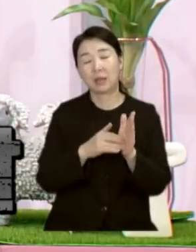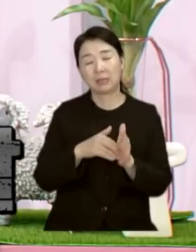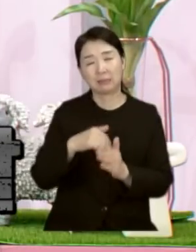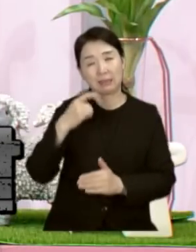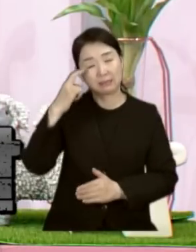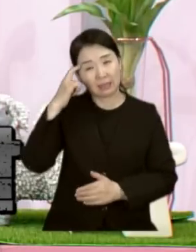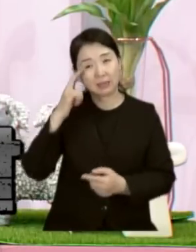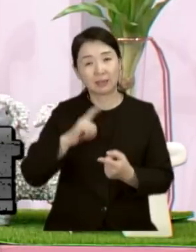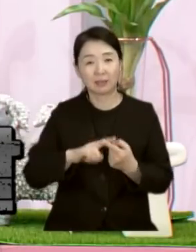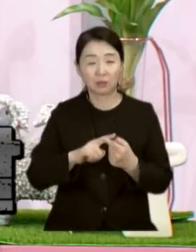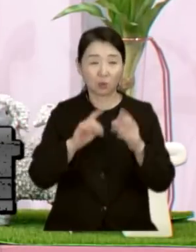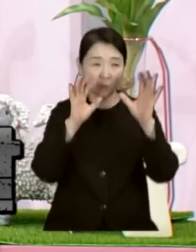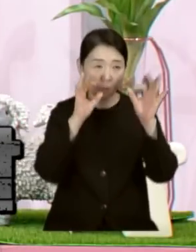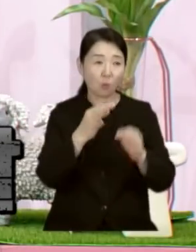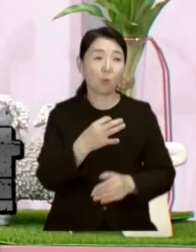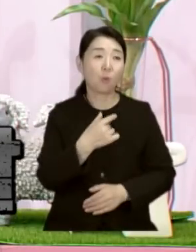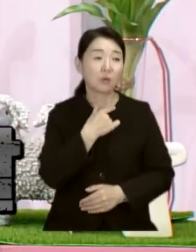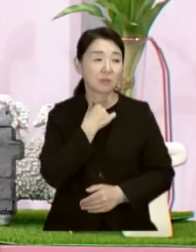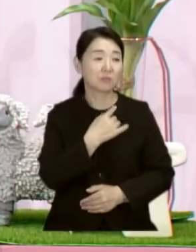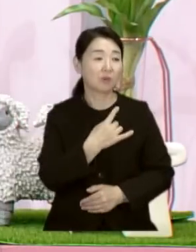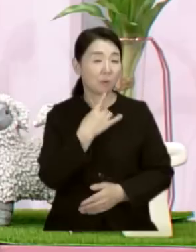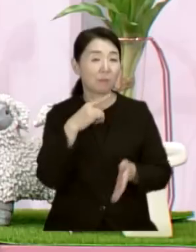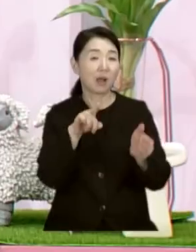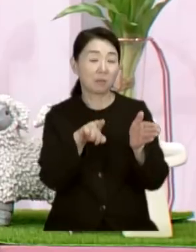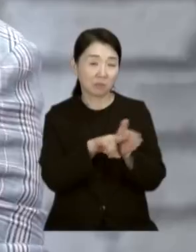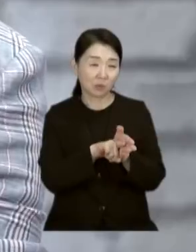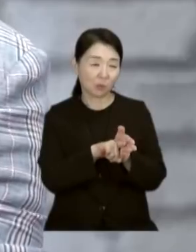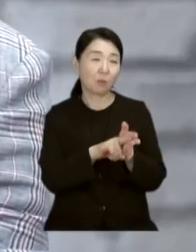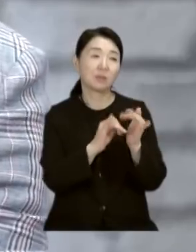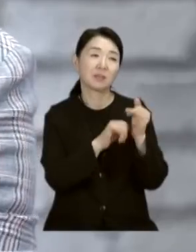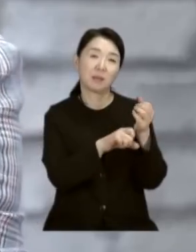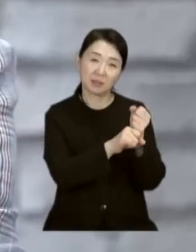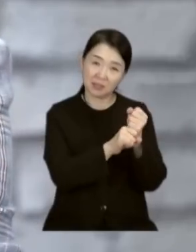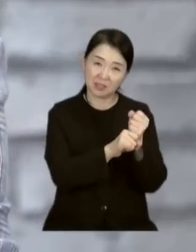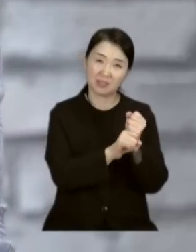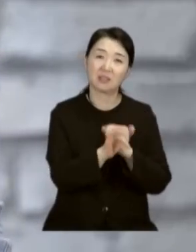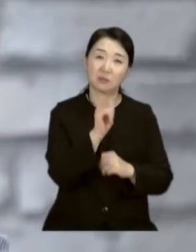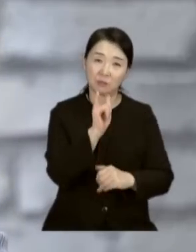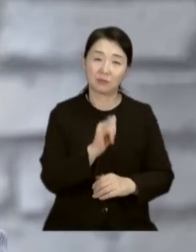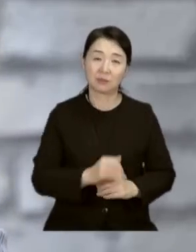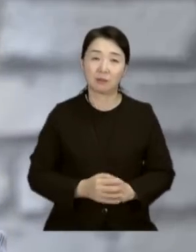생각대로 제가 보고 싶은 것만 믿고 또 사람을 의지하고